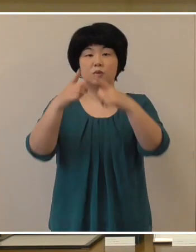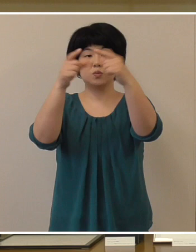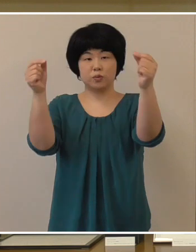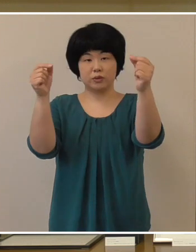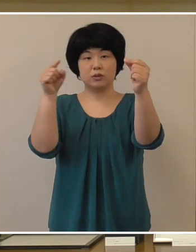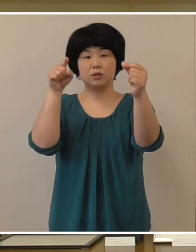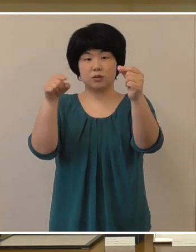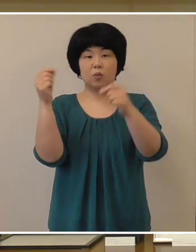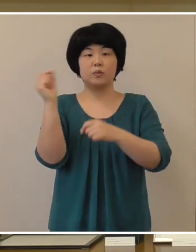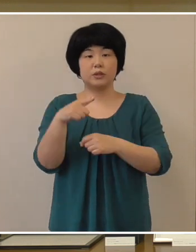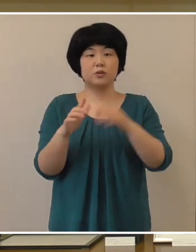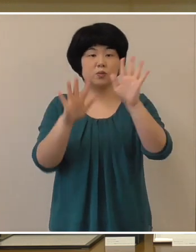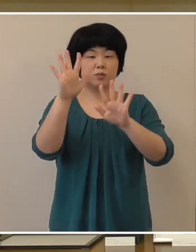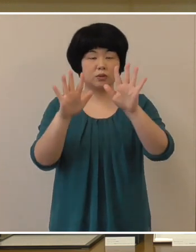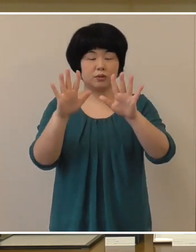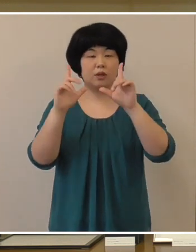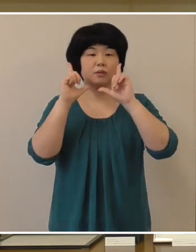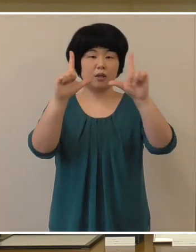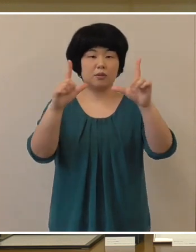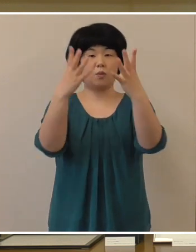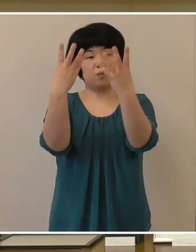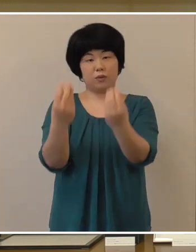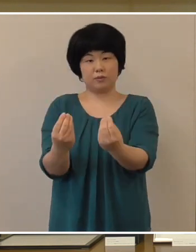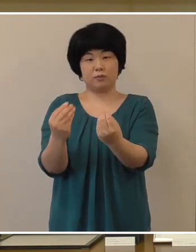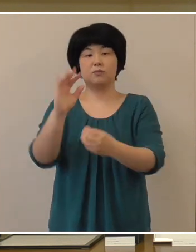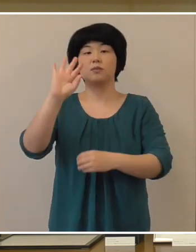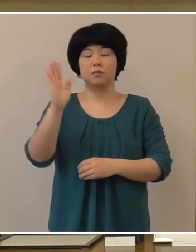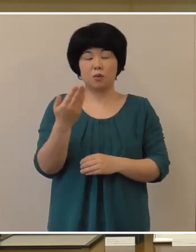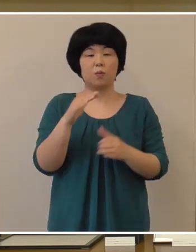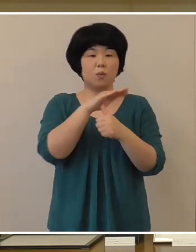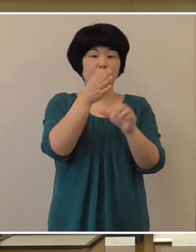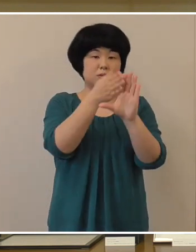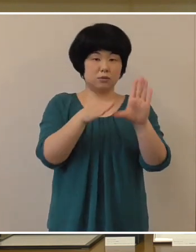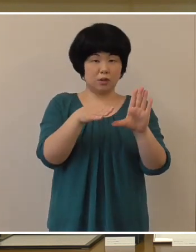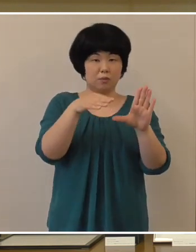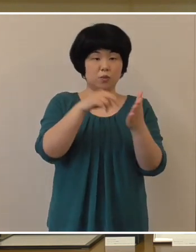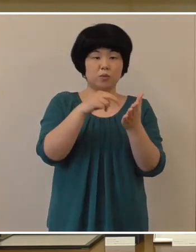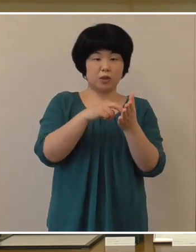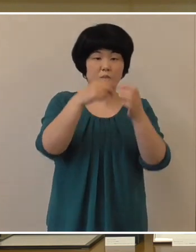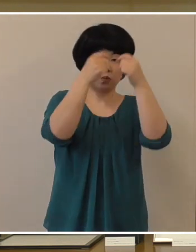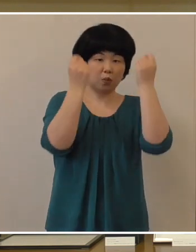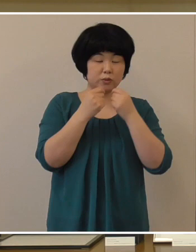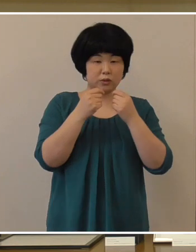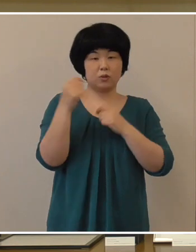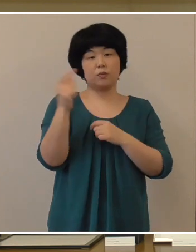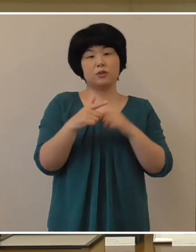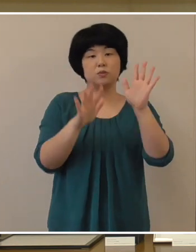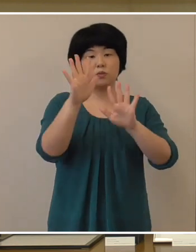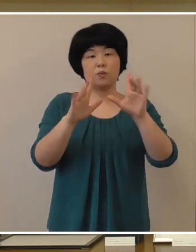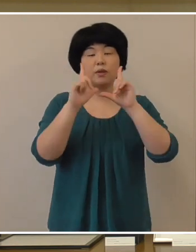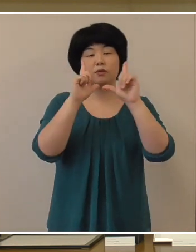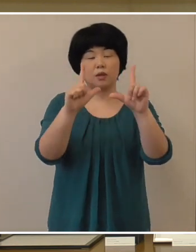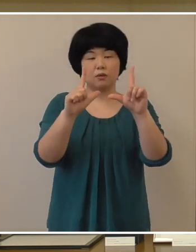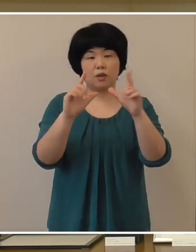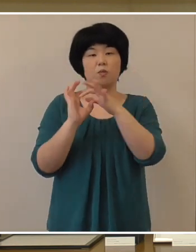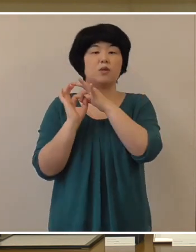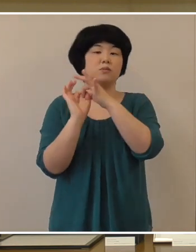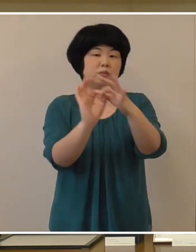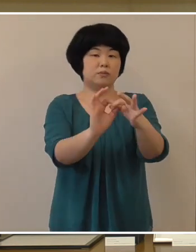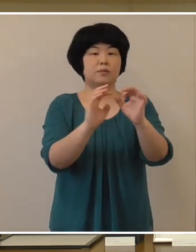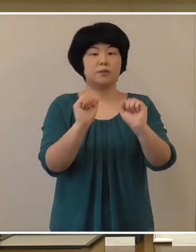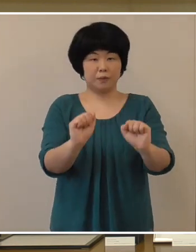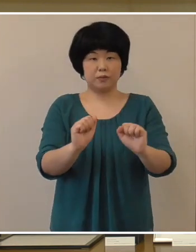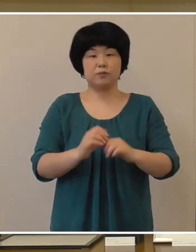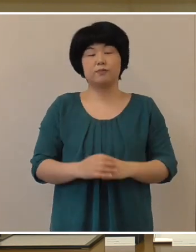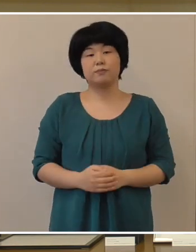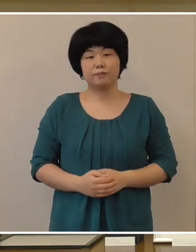国の緊急事態宣言は、解除されました。でも愛知県独自の緊急事態宣言は引き続き継続